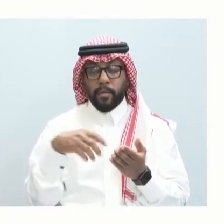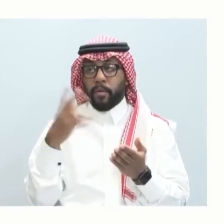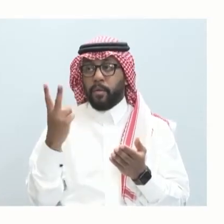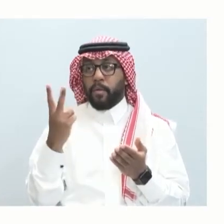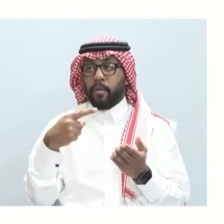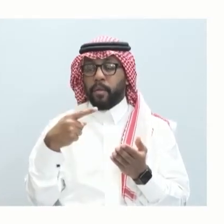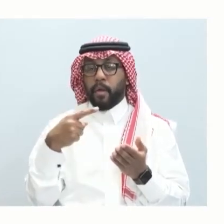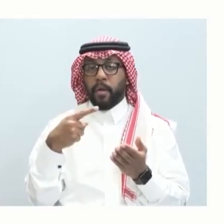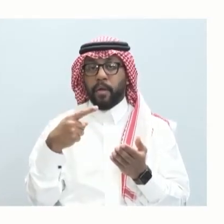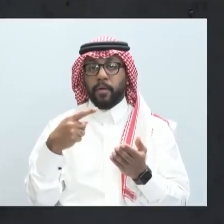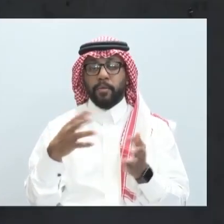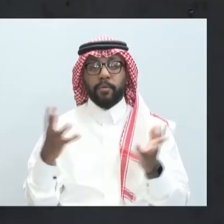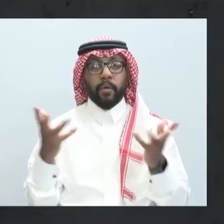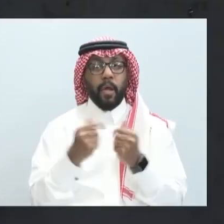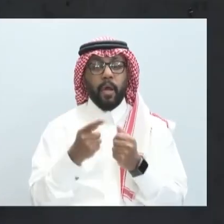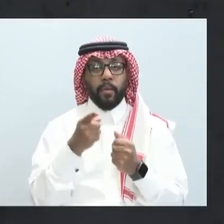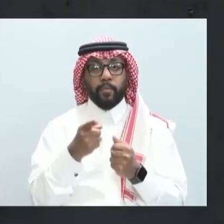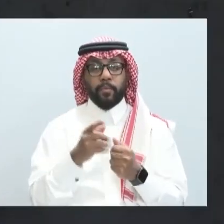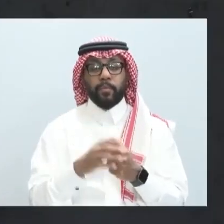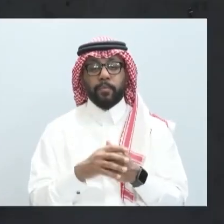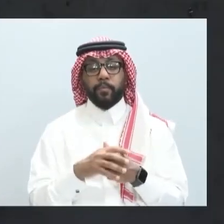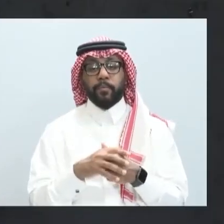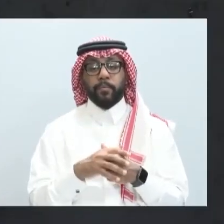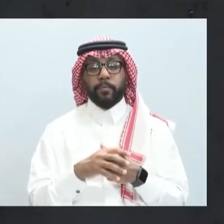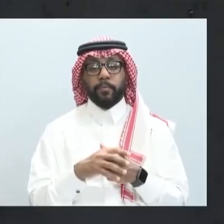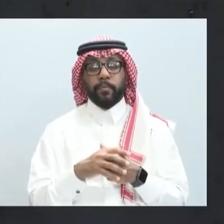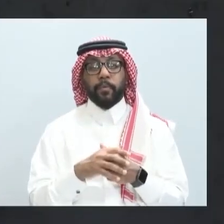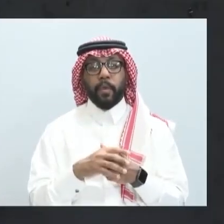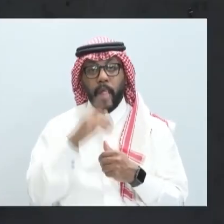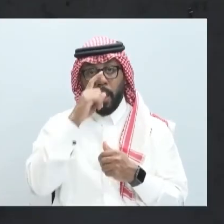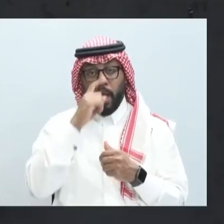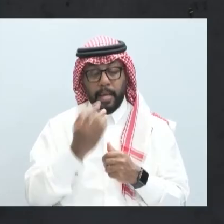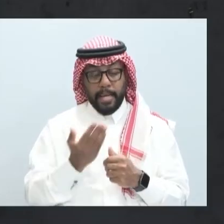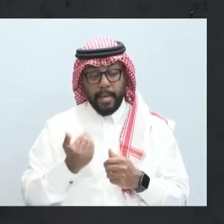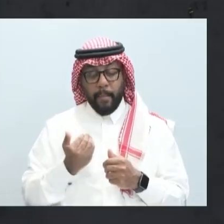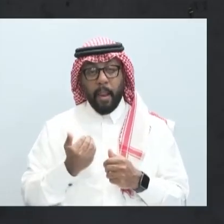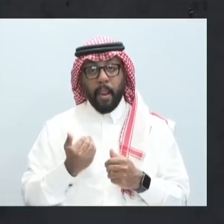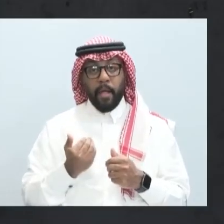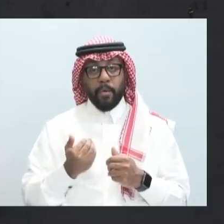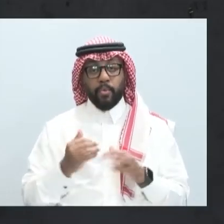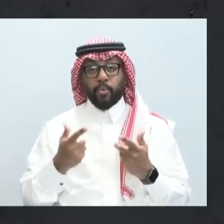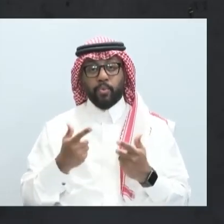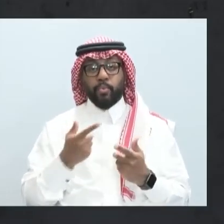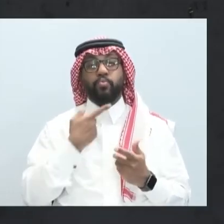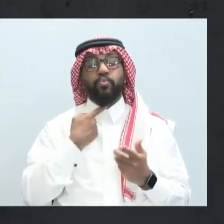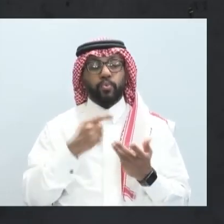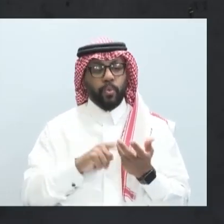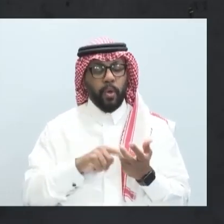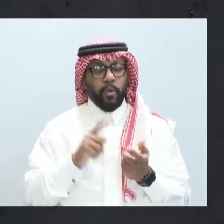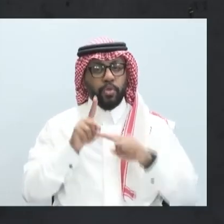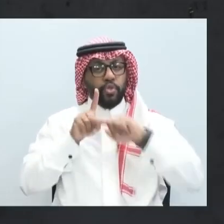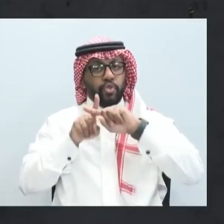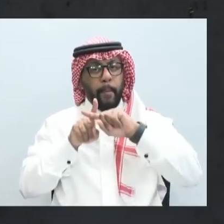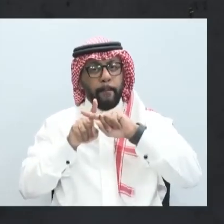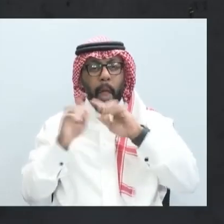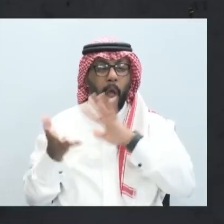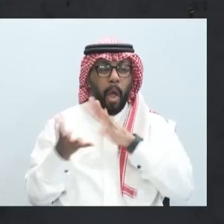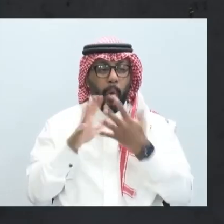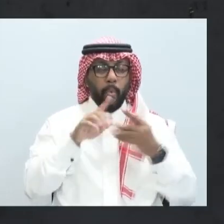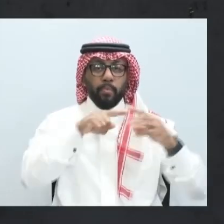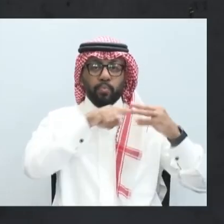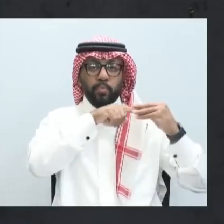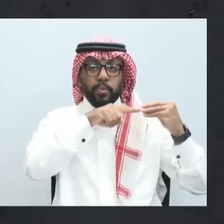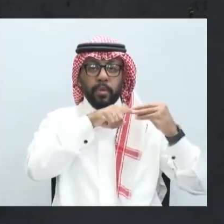قبل ان ابدا كتابه الجمله العدديه لابد ان نحدد ما هي العمليه المناسبه عمليه جمع ام عمليه